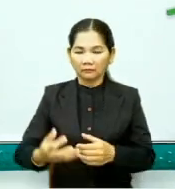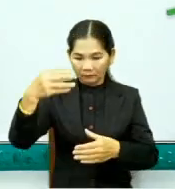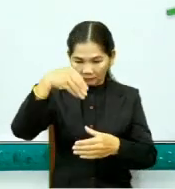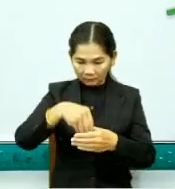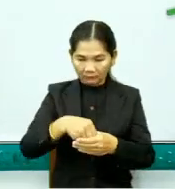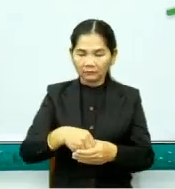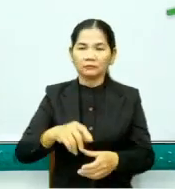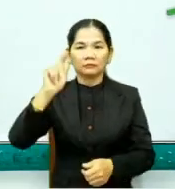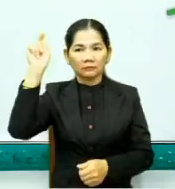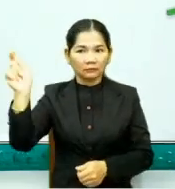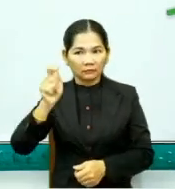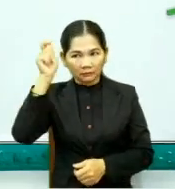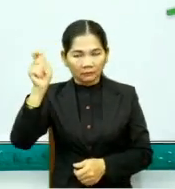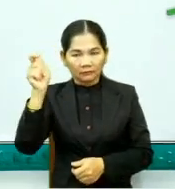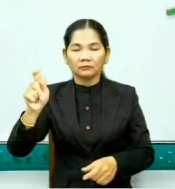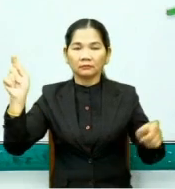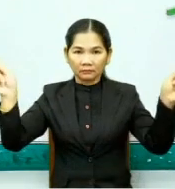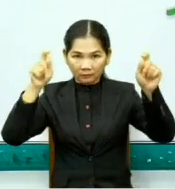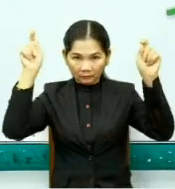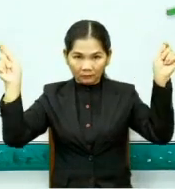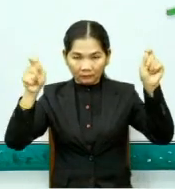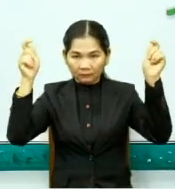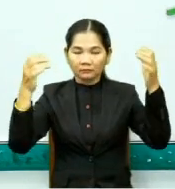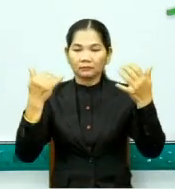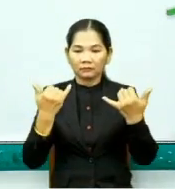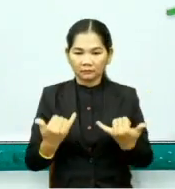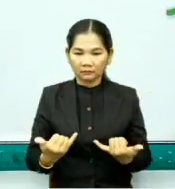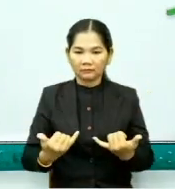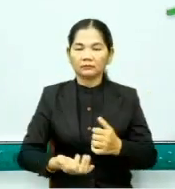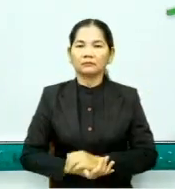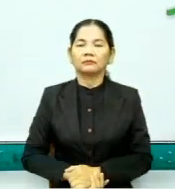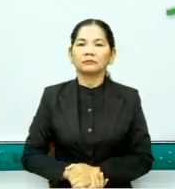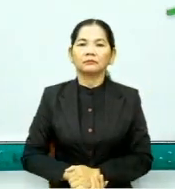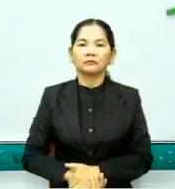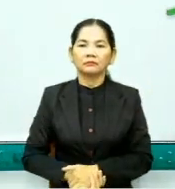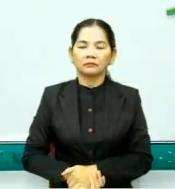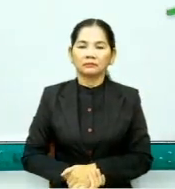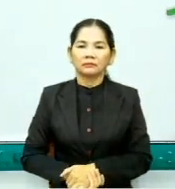nơi khnôn bị thi bôn nỉ